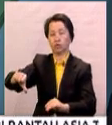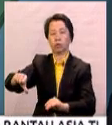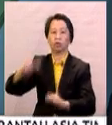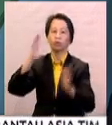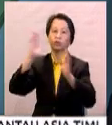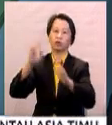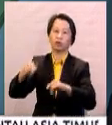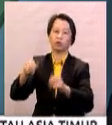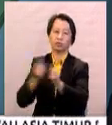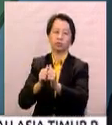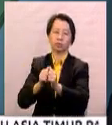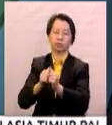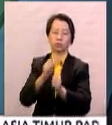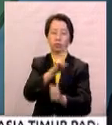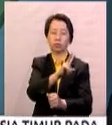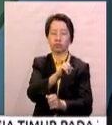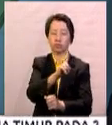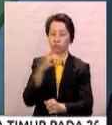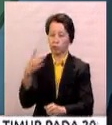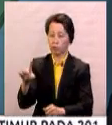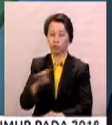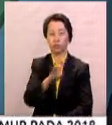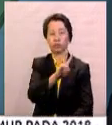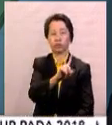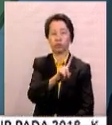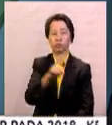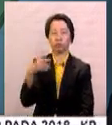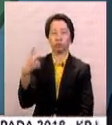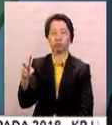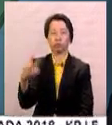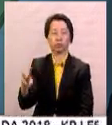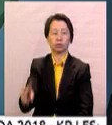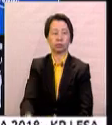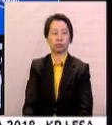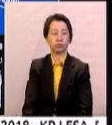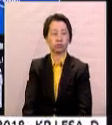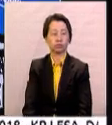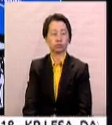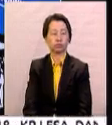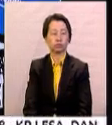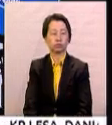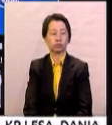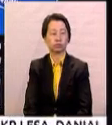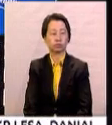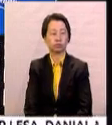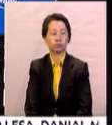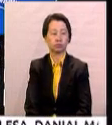pasangan negara dengan straight set 21-18, 21-12.